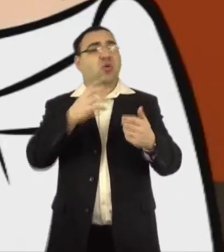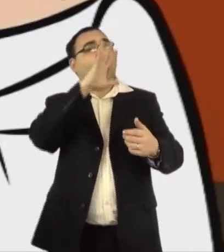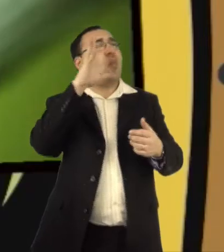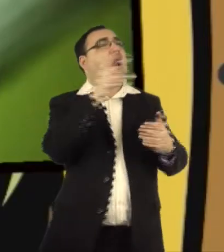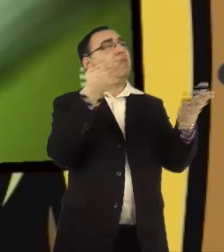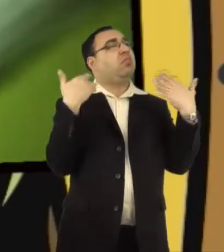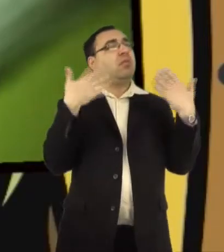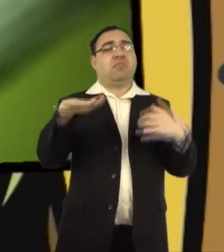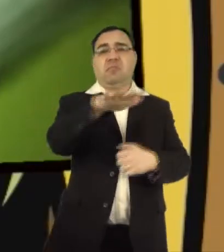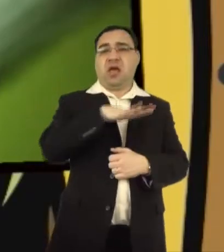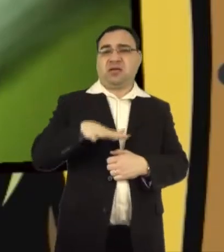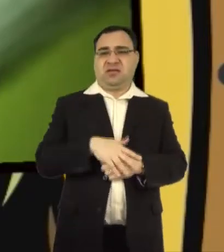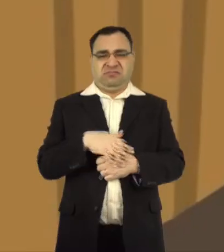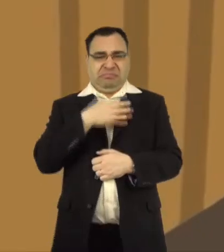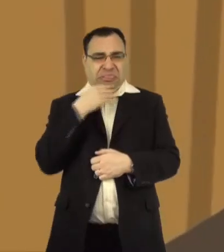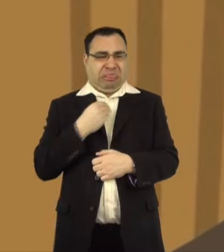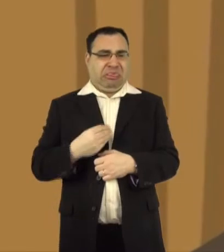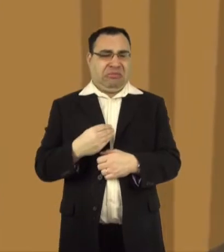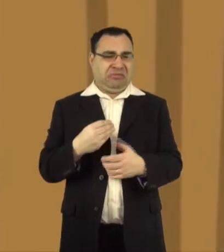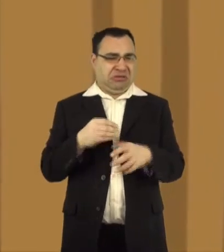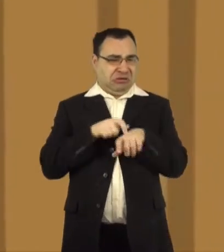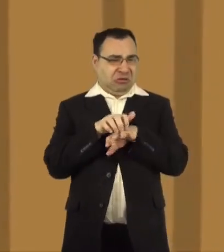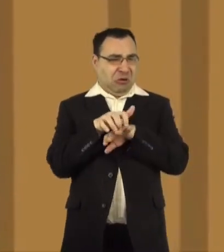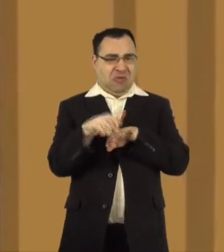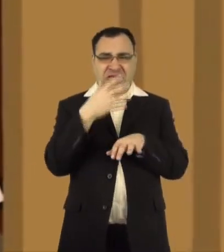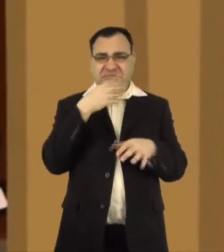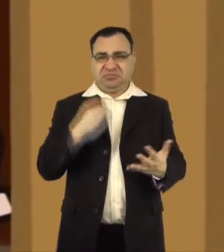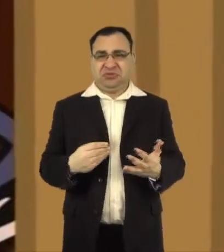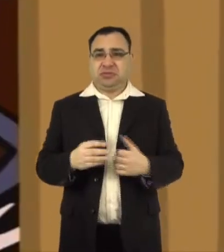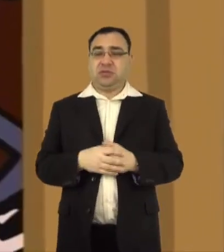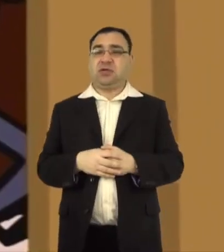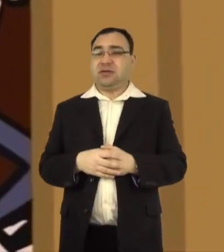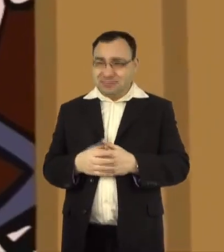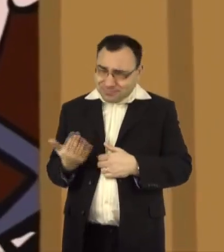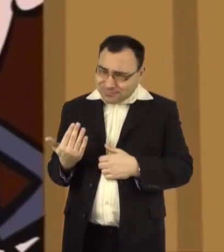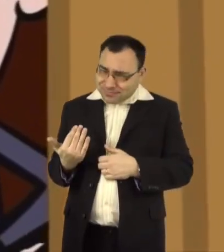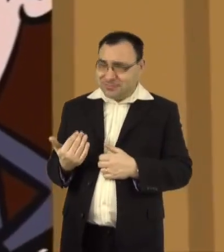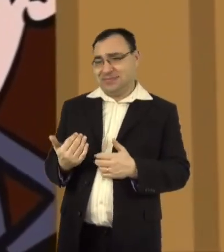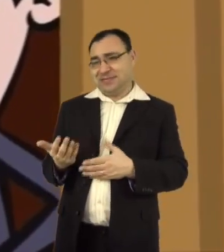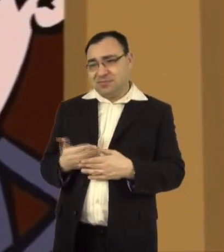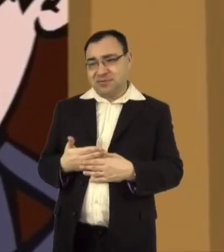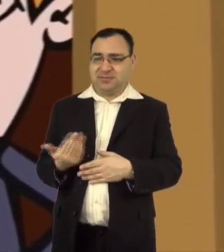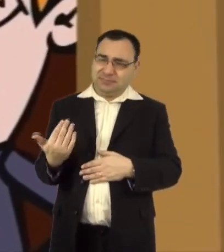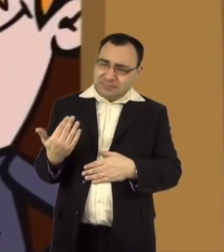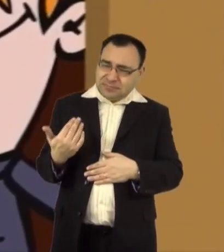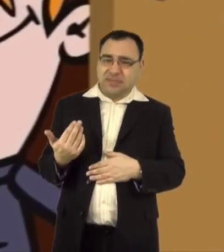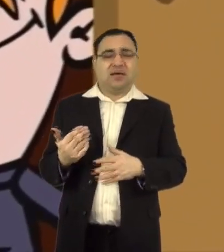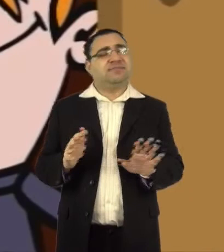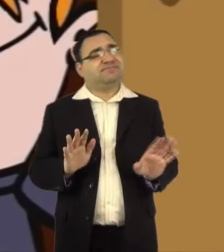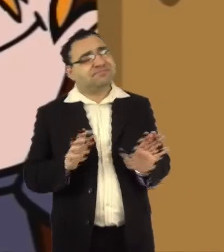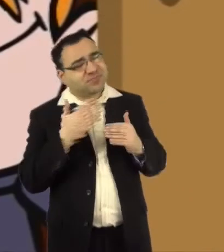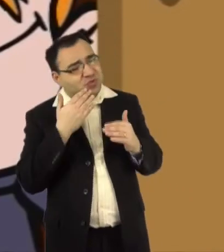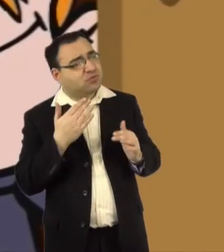piękny. Brr, fe. Panie ministrze, co z tym golfem? Oj, dziękuję panu za zaproszenie. Naprawdę chętnie bym